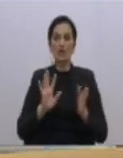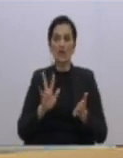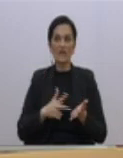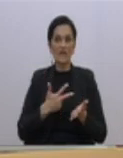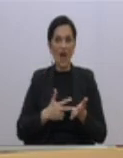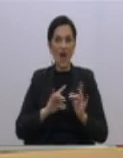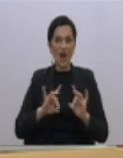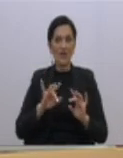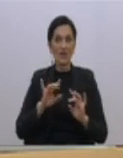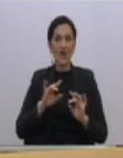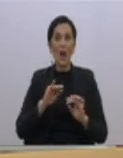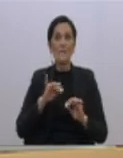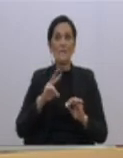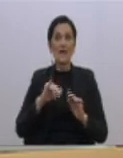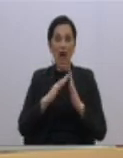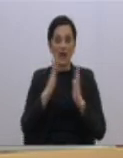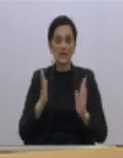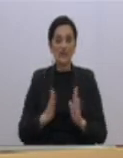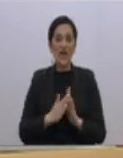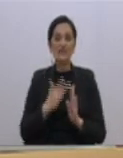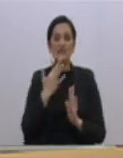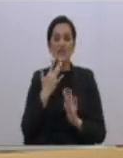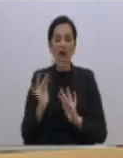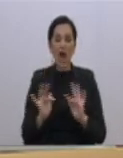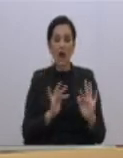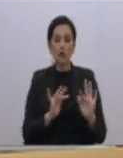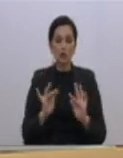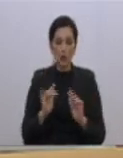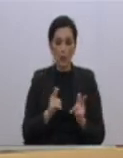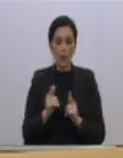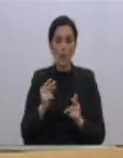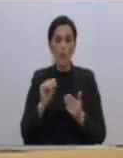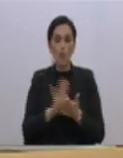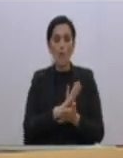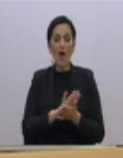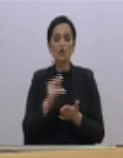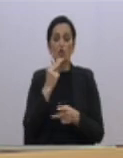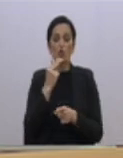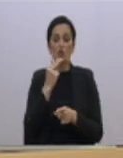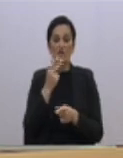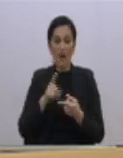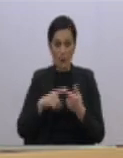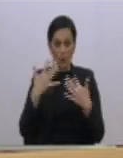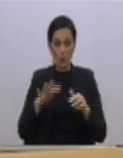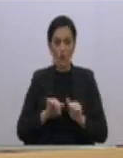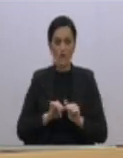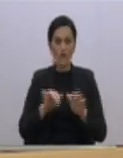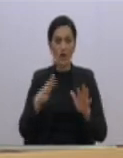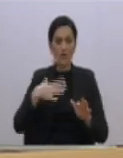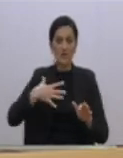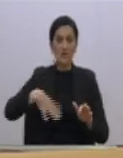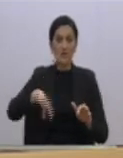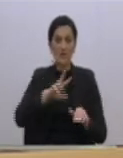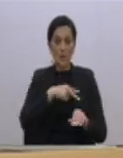რომელიც ფრაქცია ერთიანმა ნაციონალურმა მოძრაობამ მოამზადეთ უფასო კვებასთან დაკავშირებით და რომელიც უკვე არის გამოქვეყნებული საქართველოს პარლამენტში მეტის